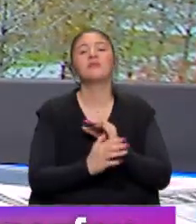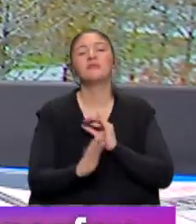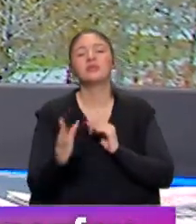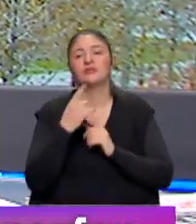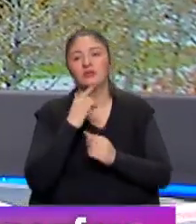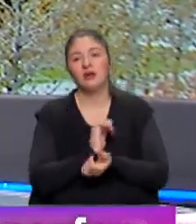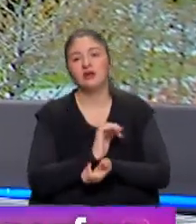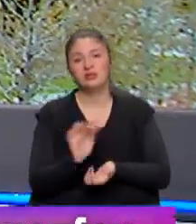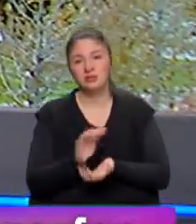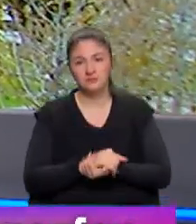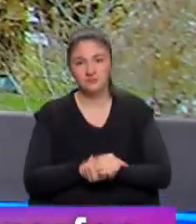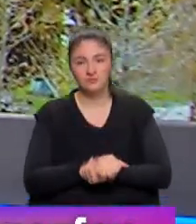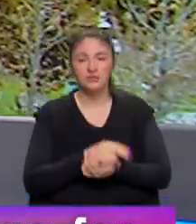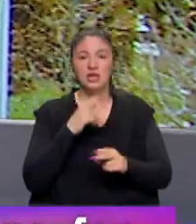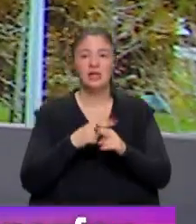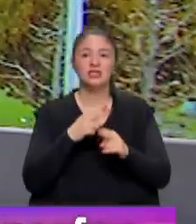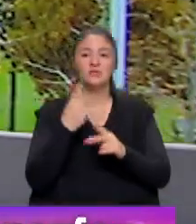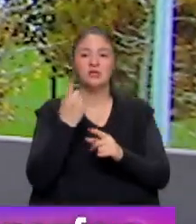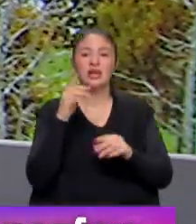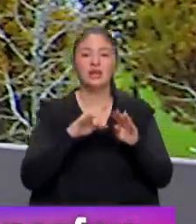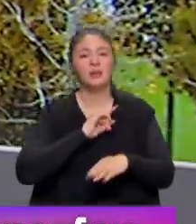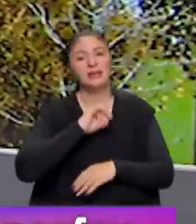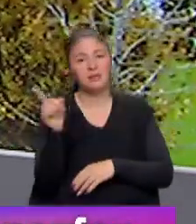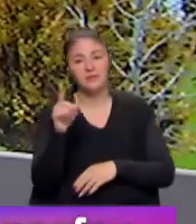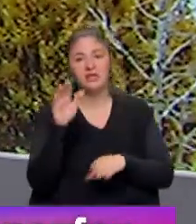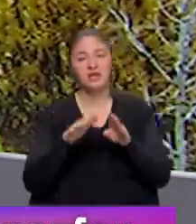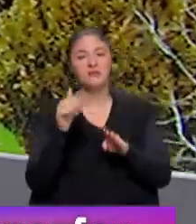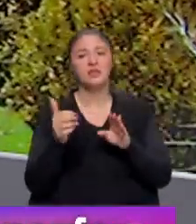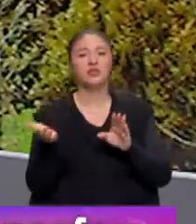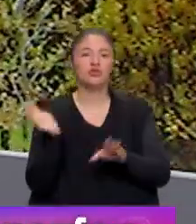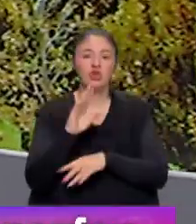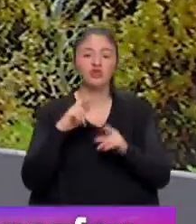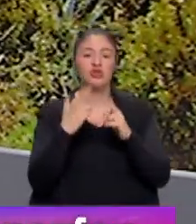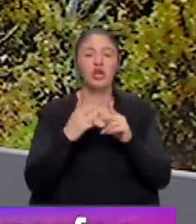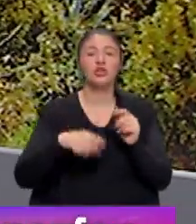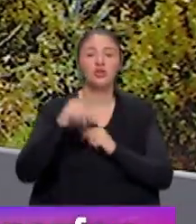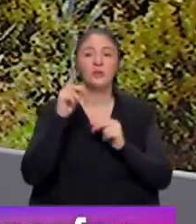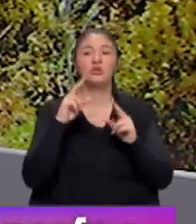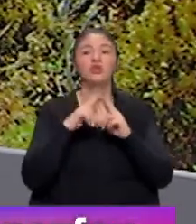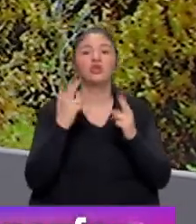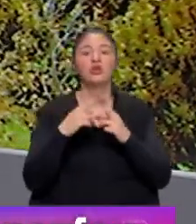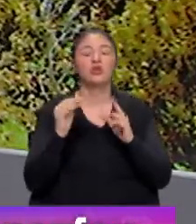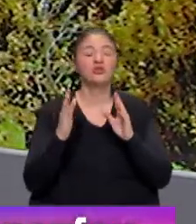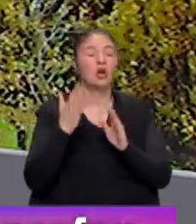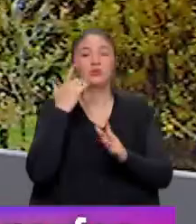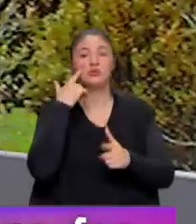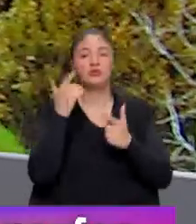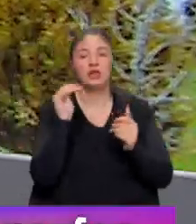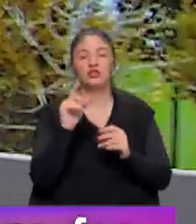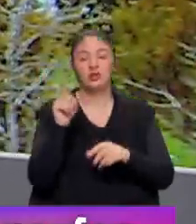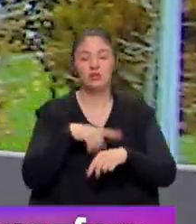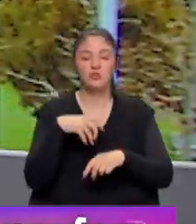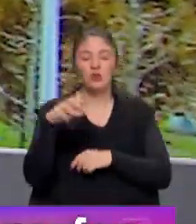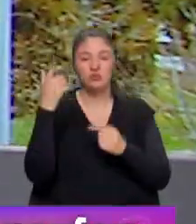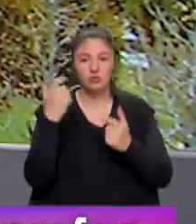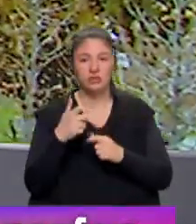diyor ailesi. Hızlı bir şekilde reklamlara gidelim. Reklamların ardından dünyanın gündemiyle, dünyanın çarpıcı görüntüleriyle gelecek Çalar Saat